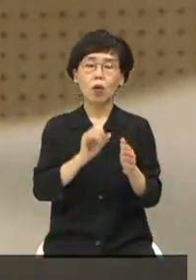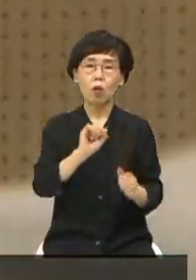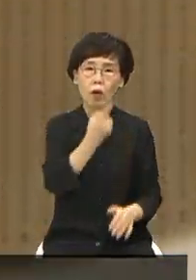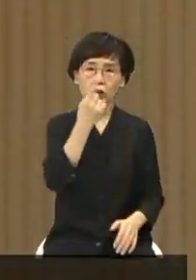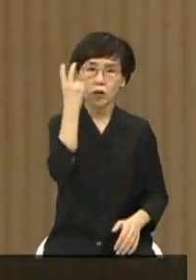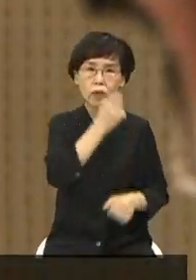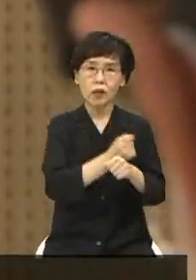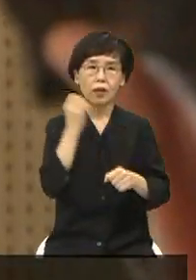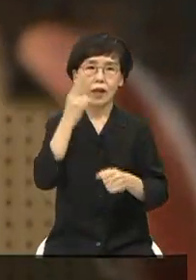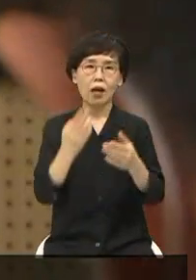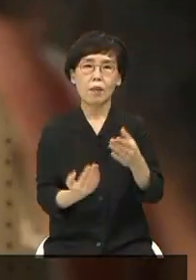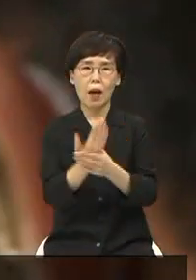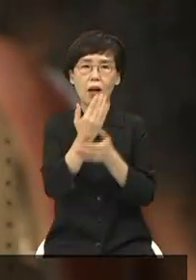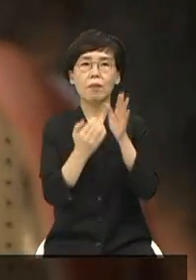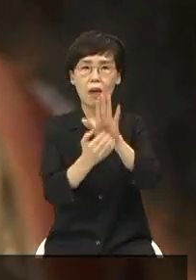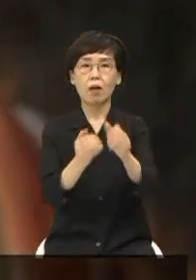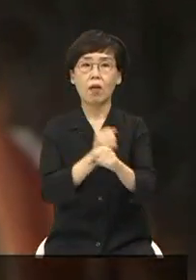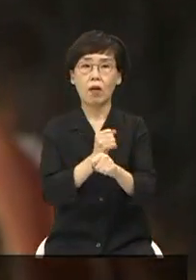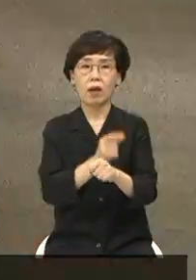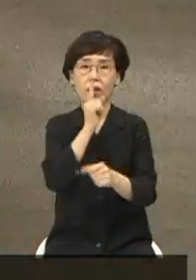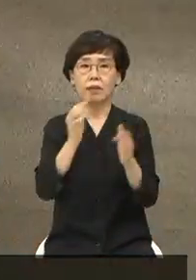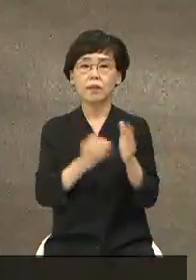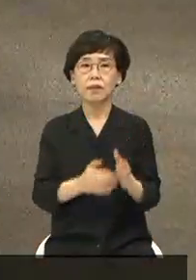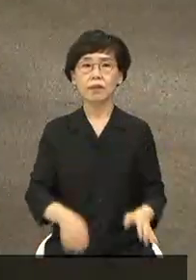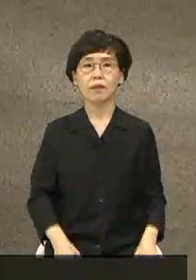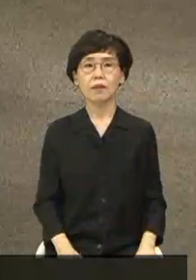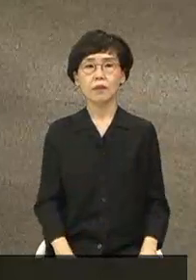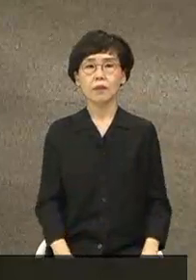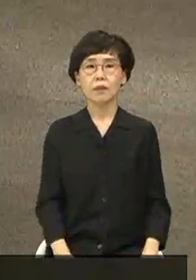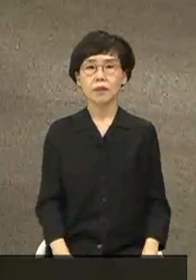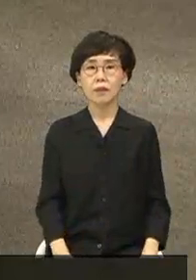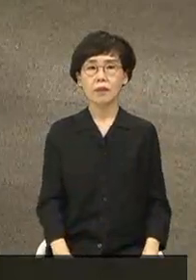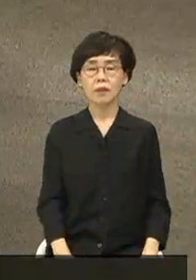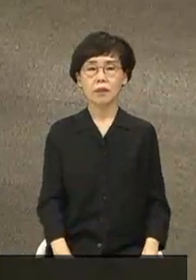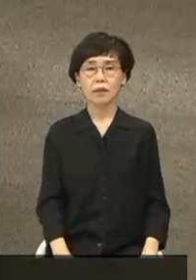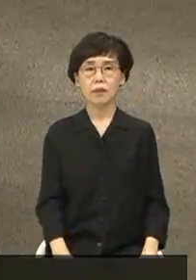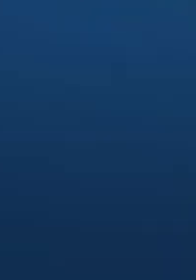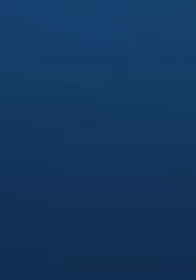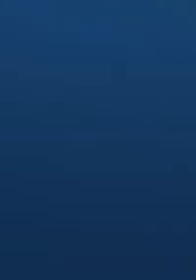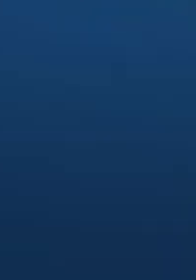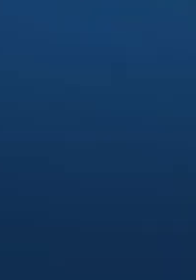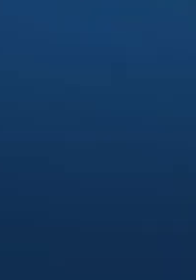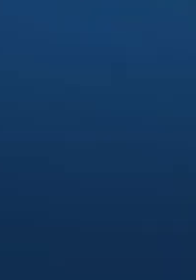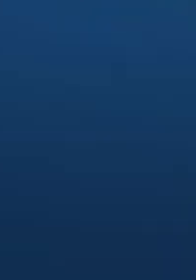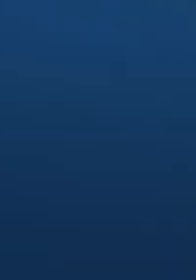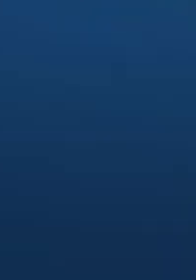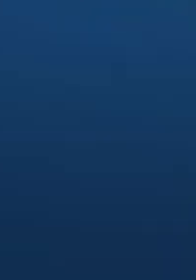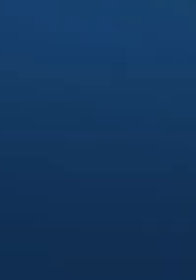재발을 막겠다고 밝혔습니다. UBC 뉴스 배대원입니다.